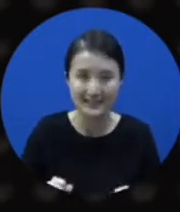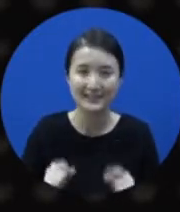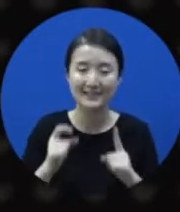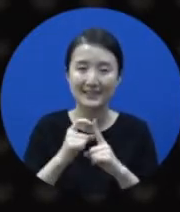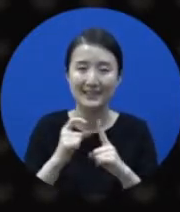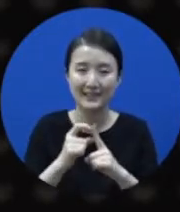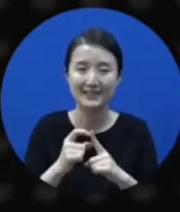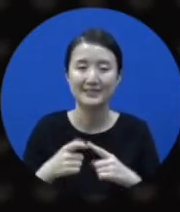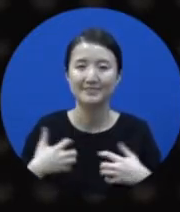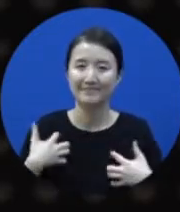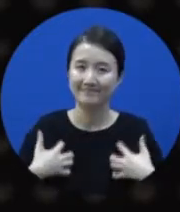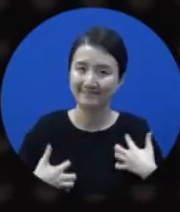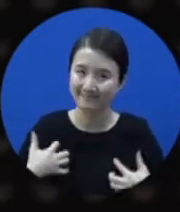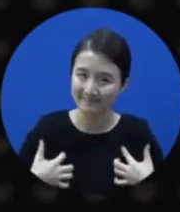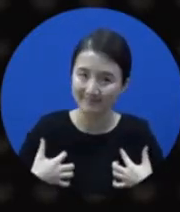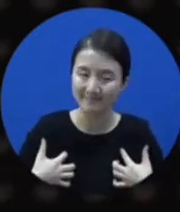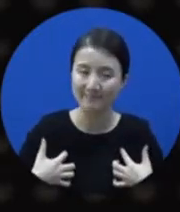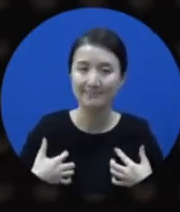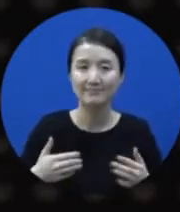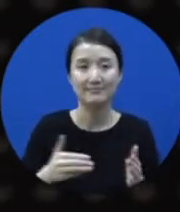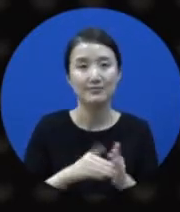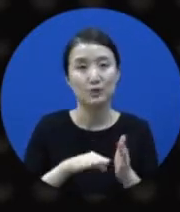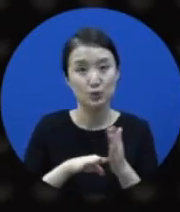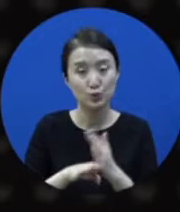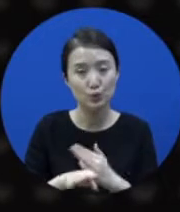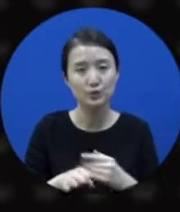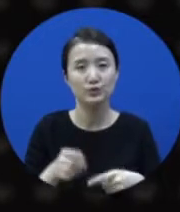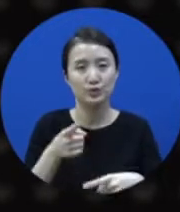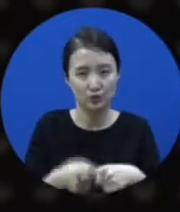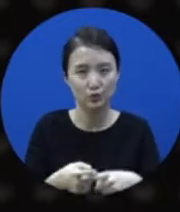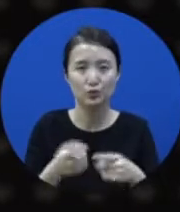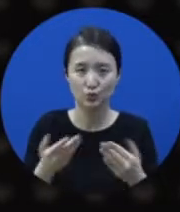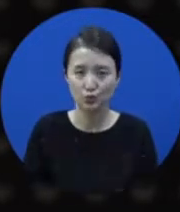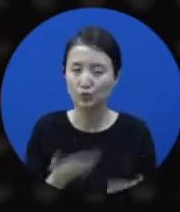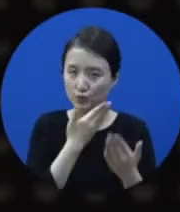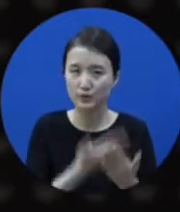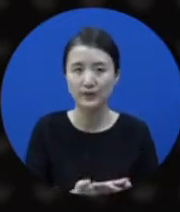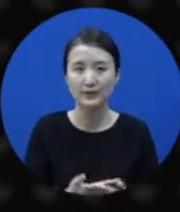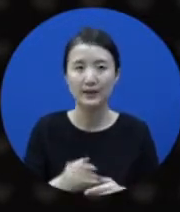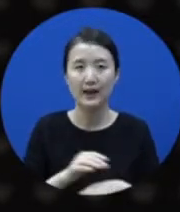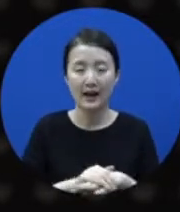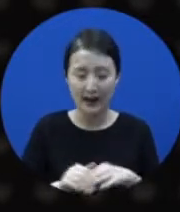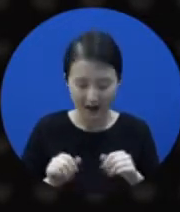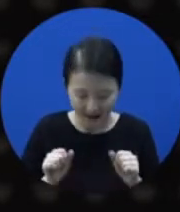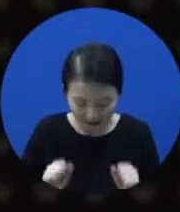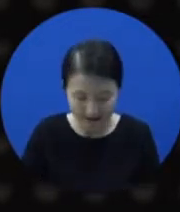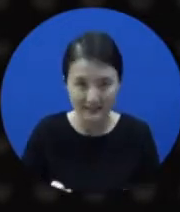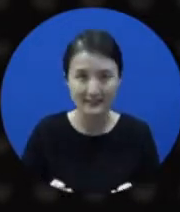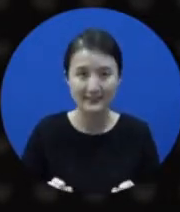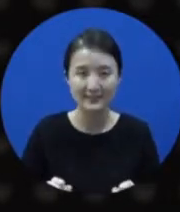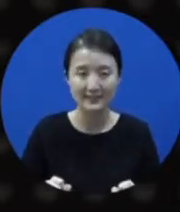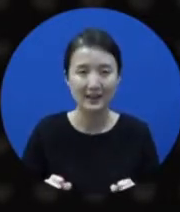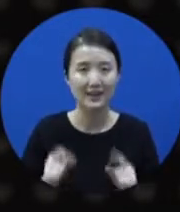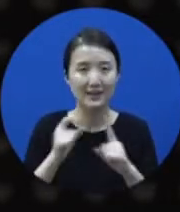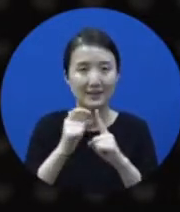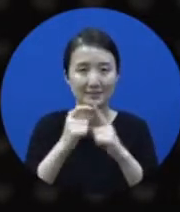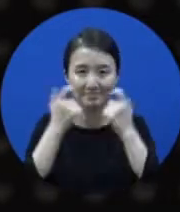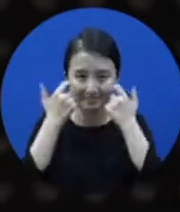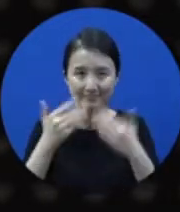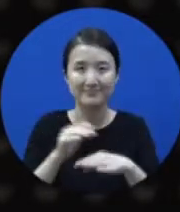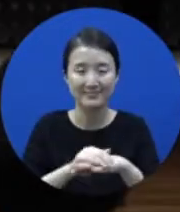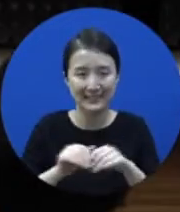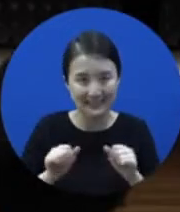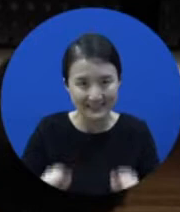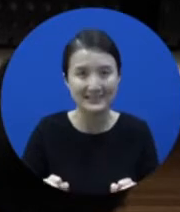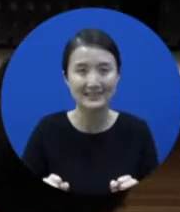안녕 다음에 제가 한 박자 쉬라 그랬어요. 자, 안녕하세요. 자, 들어보세요. 안녕하세요. 그렇죠? 안녕을 명확하게 얘기하죠.